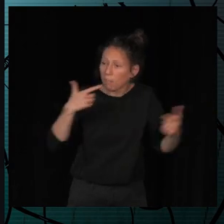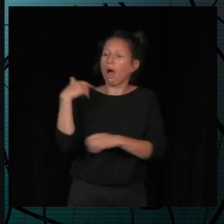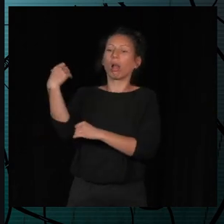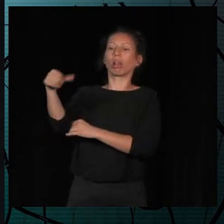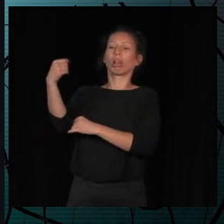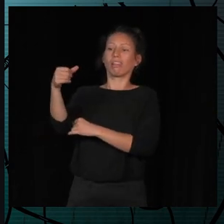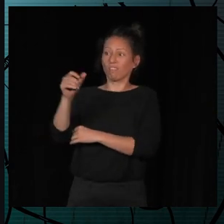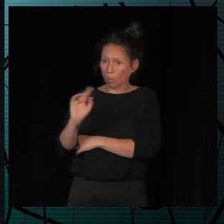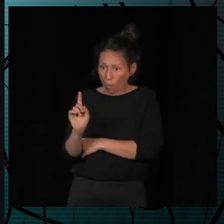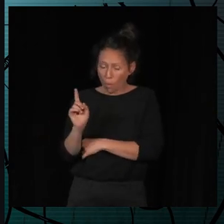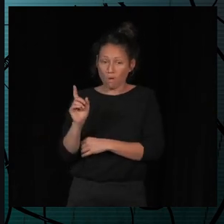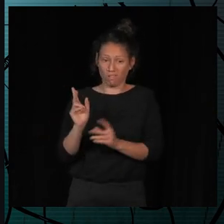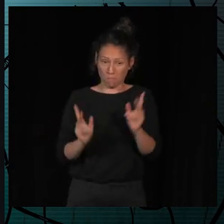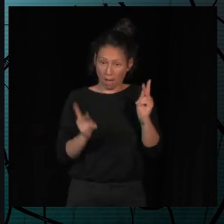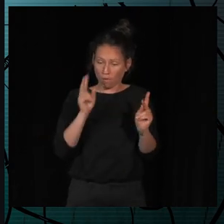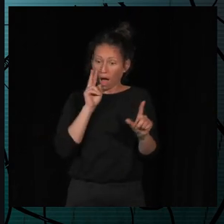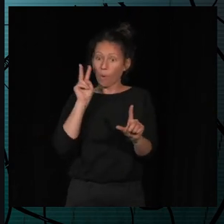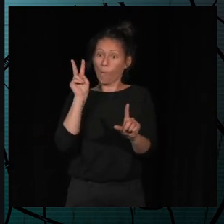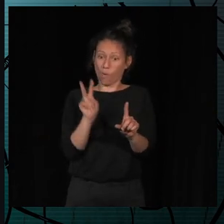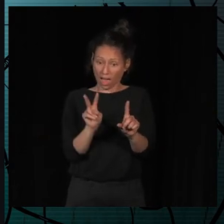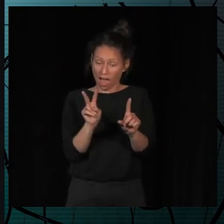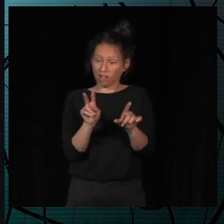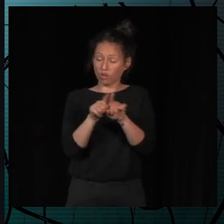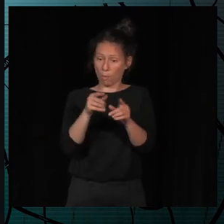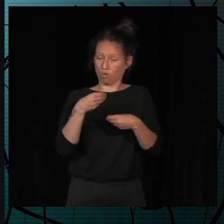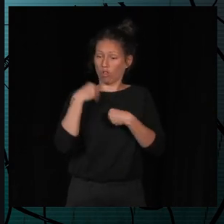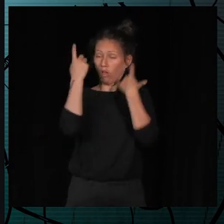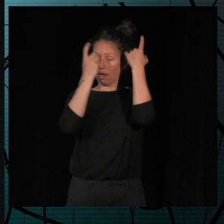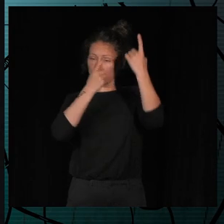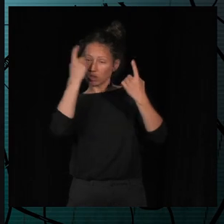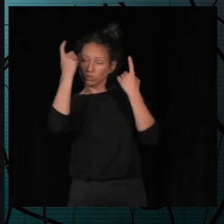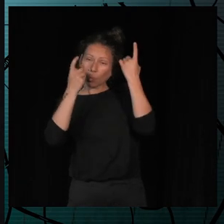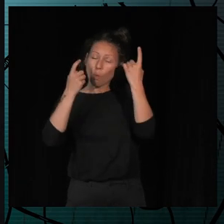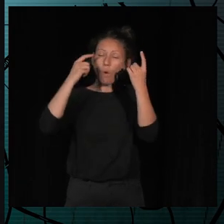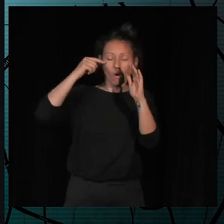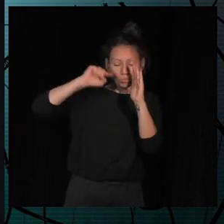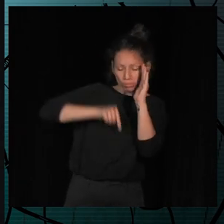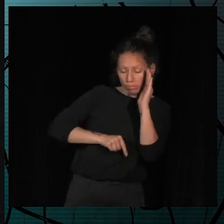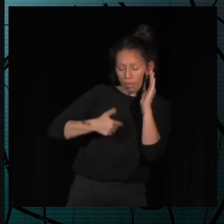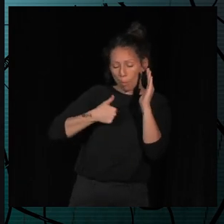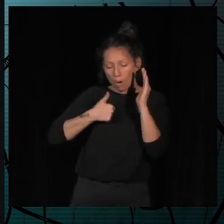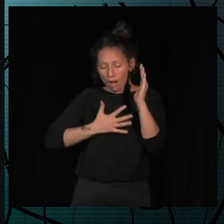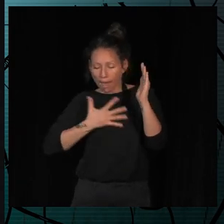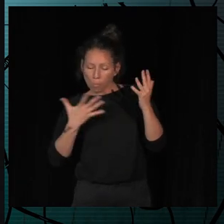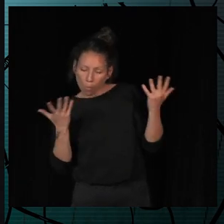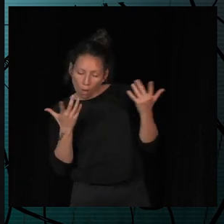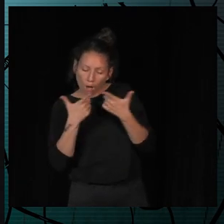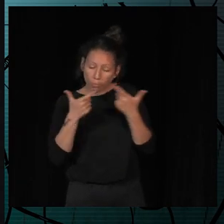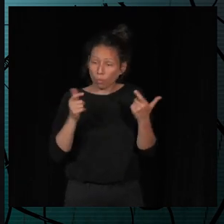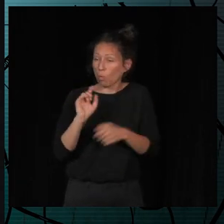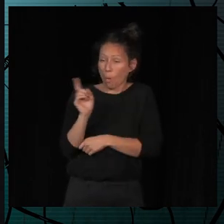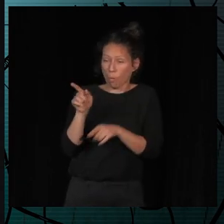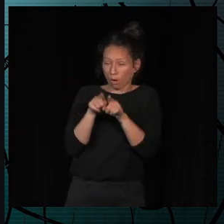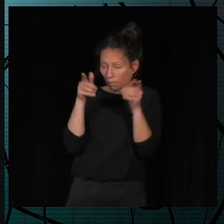du tout à ce que l'on regarde précisément sur cet écran et ce que ça vient dire de au fond de la personne qui va jouer